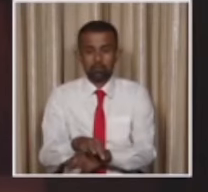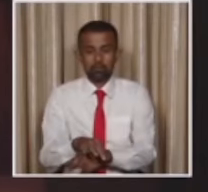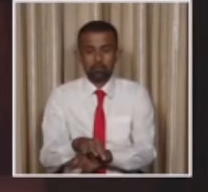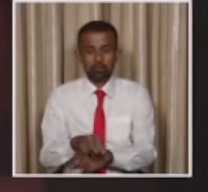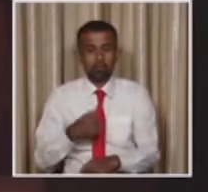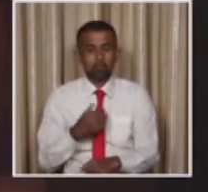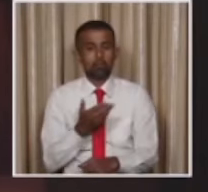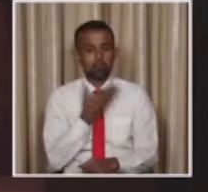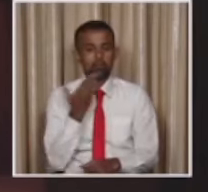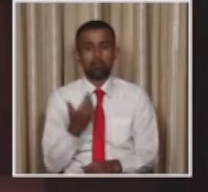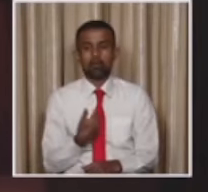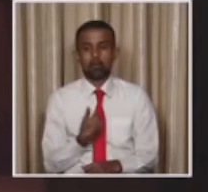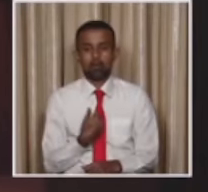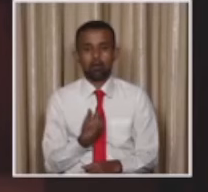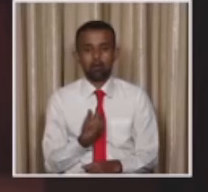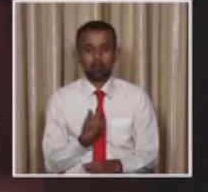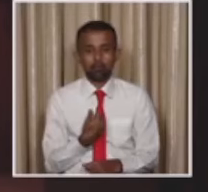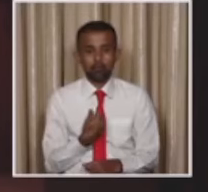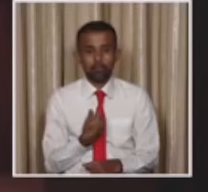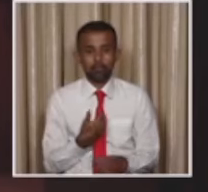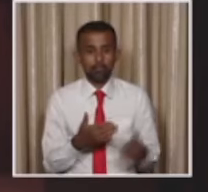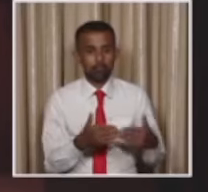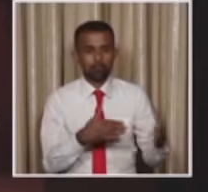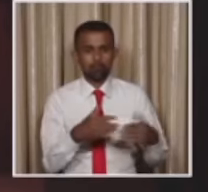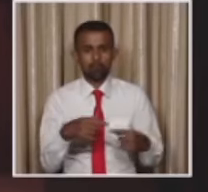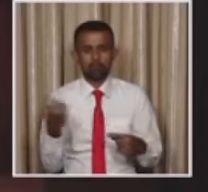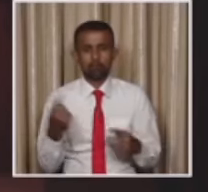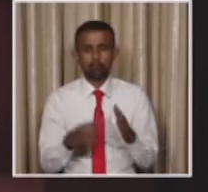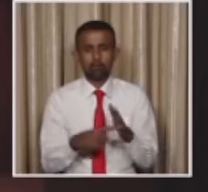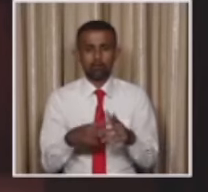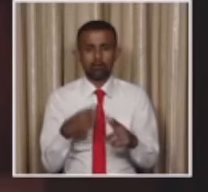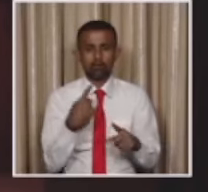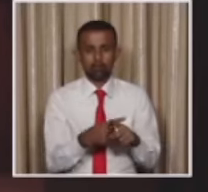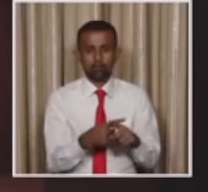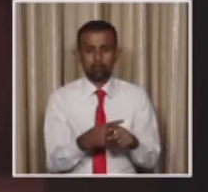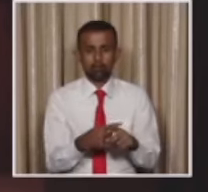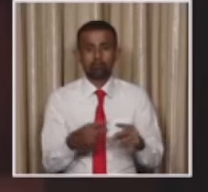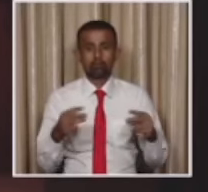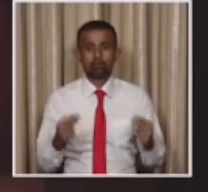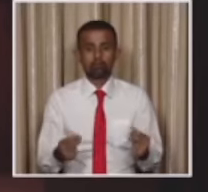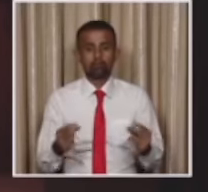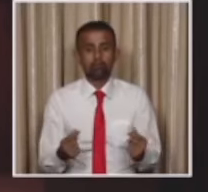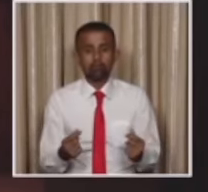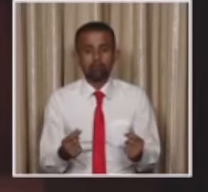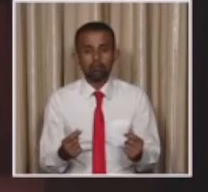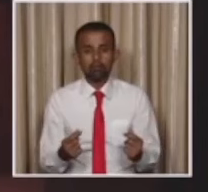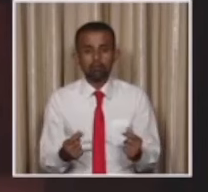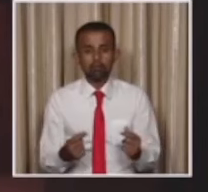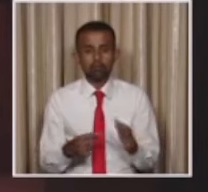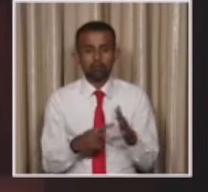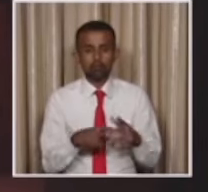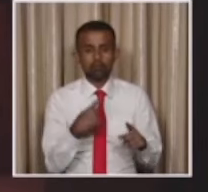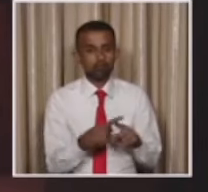අපිට පුළුවන්කම ලැබෙනවා මේ විවිධ අමතර බදු හිටි හැටියේම පණවන්නේ